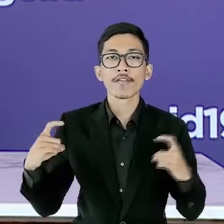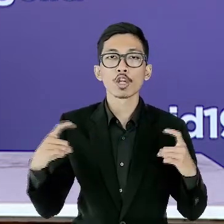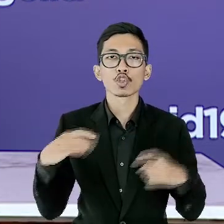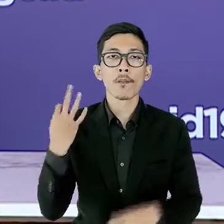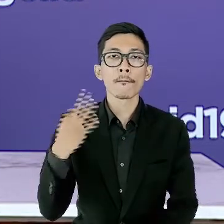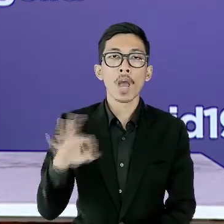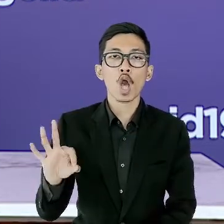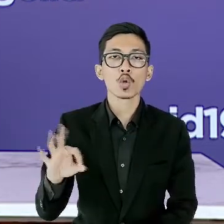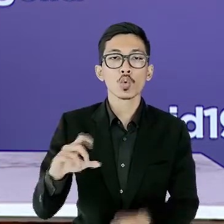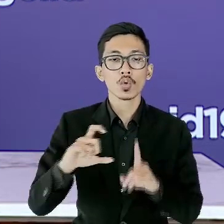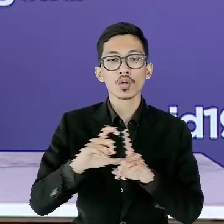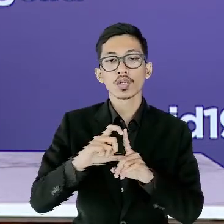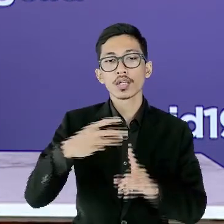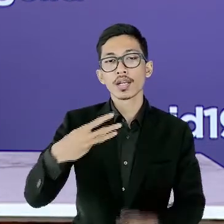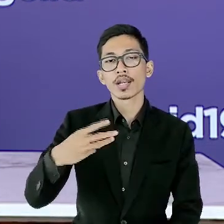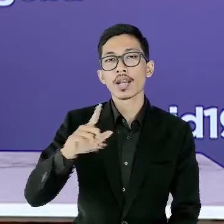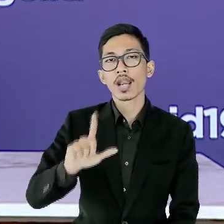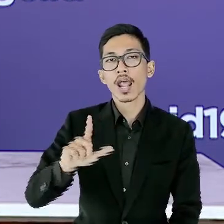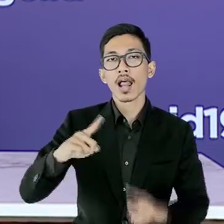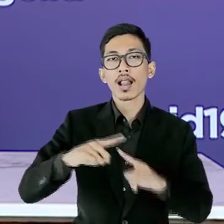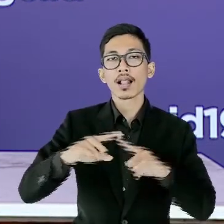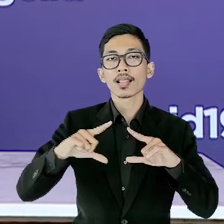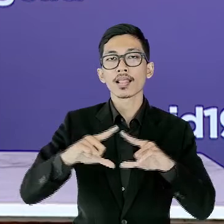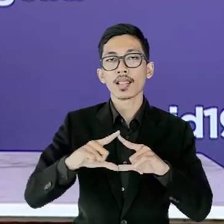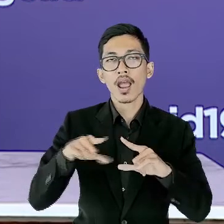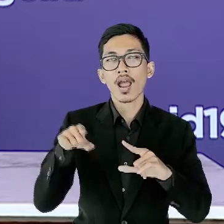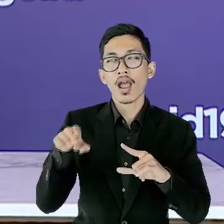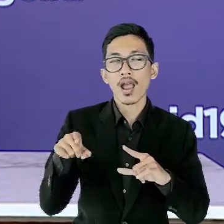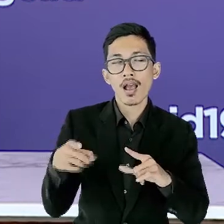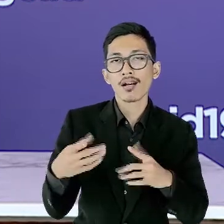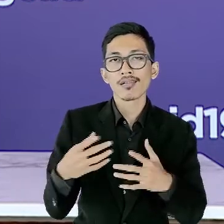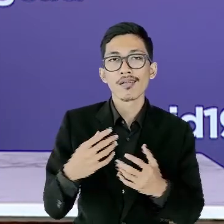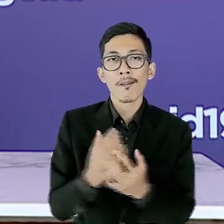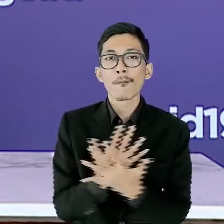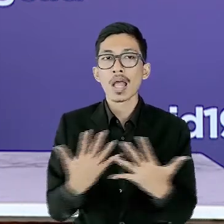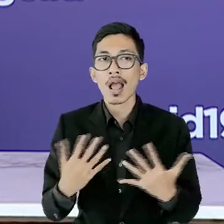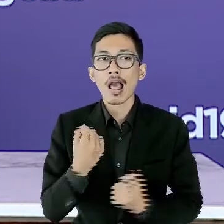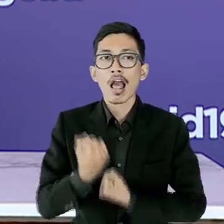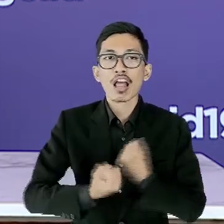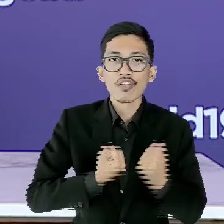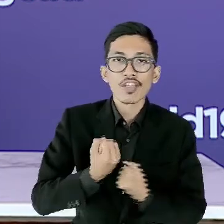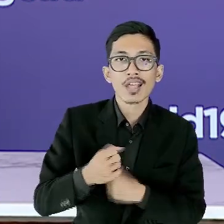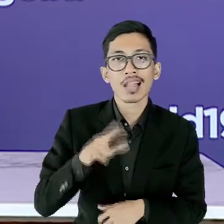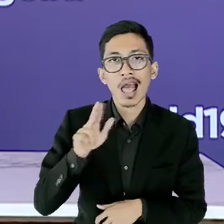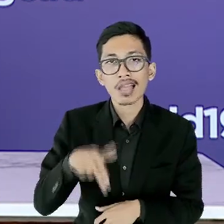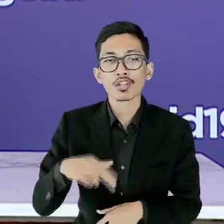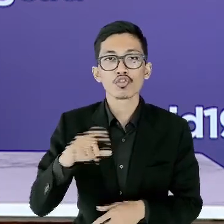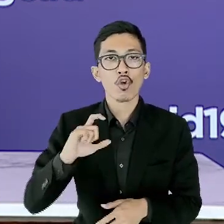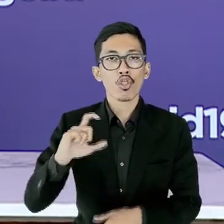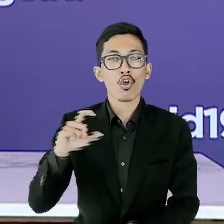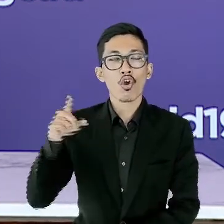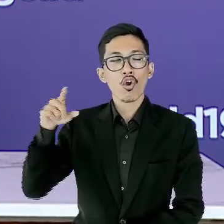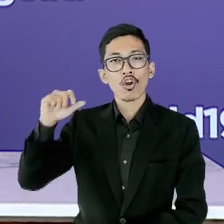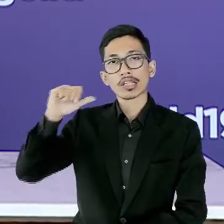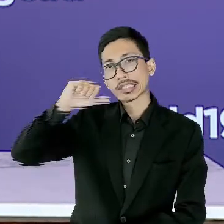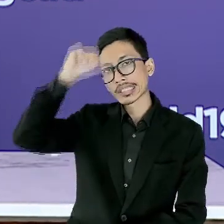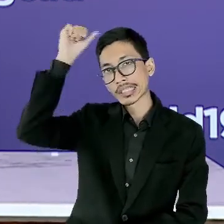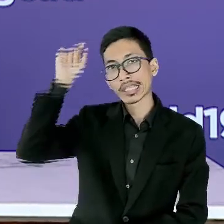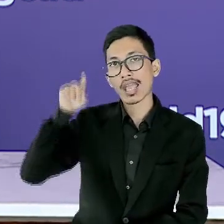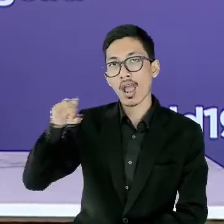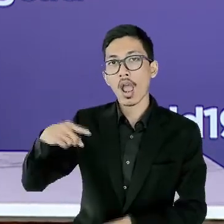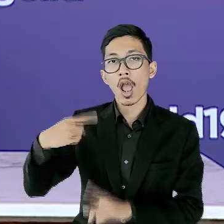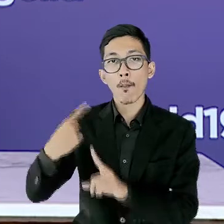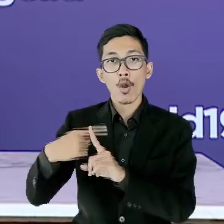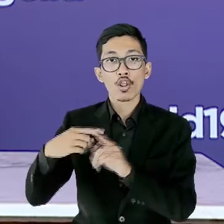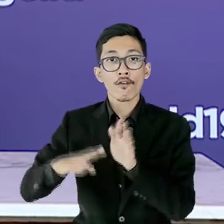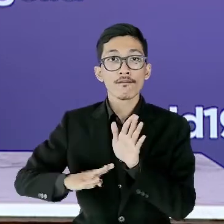penularannya oleh aktivitas masyarakat yang mulai kembali normal. Seperti yang terjadi di India, kenaikan kasus terjadi